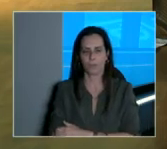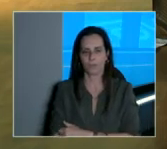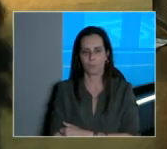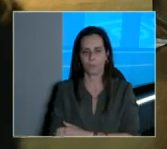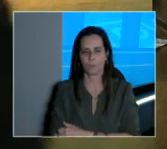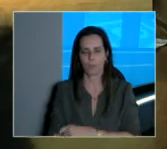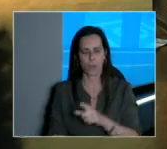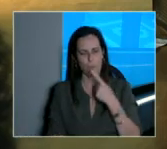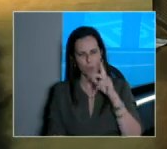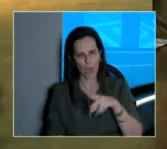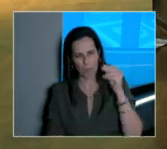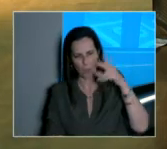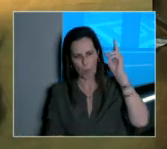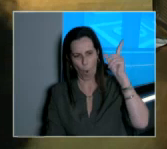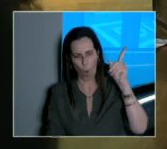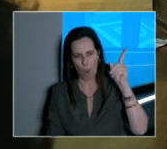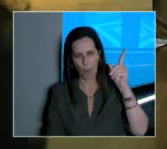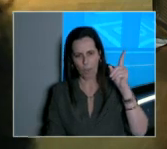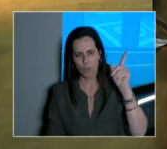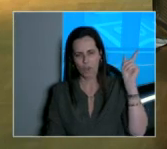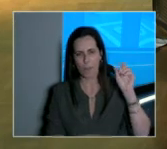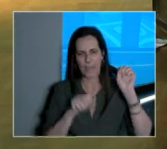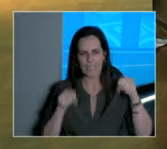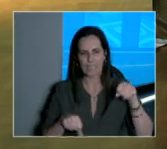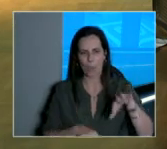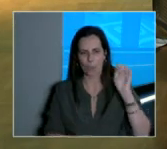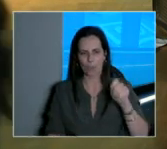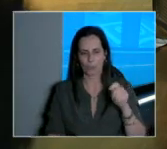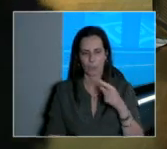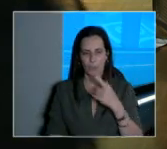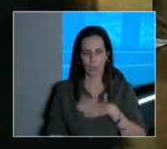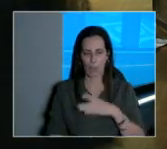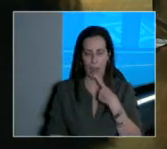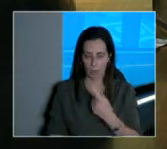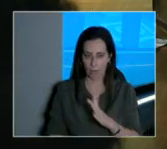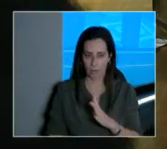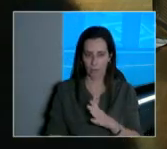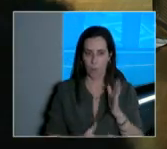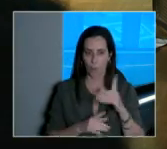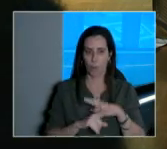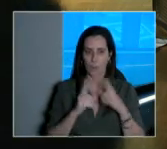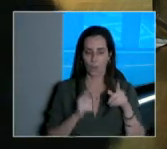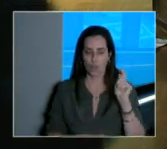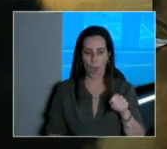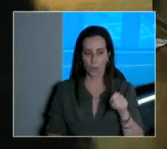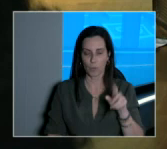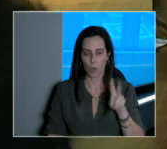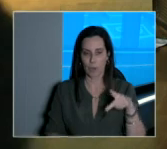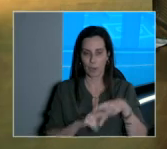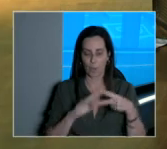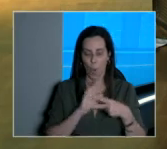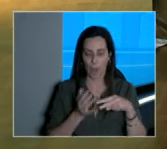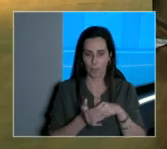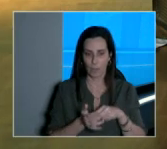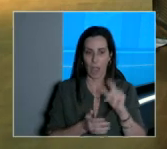ללמוד מחו"ל, שם פוליטיקאים ונשיא בוחרים את השופטים. אני רוצה להגיד דבר אחד מאוד מוזר, שופטים יכולים להתערב